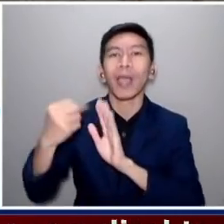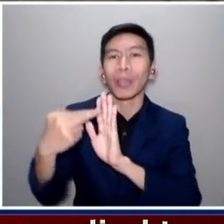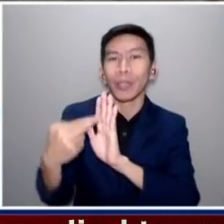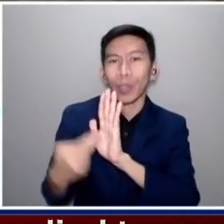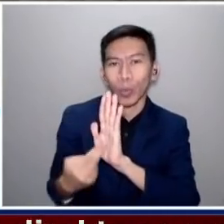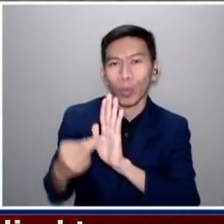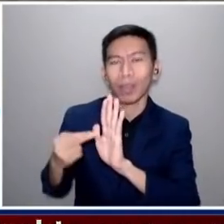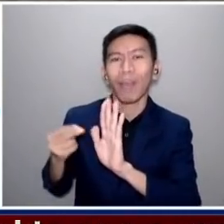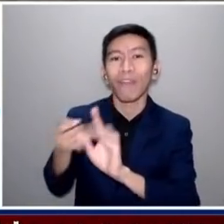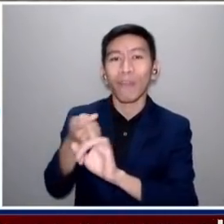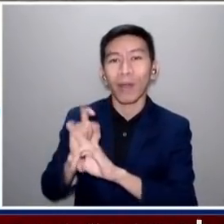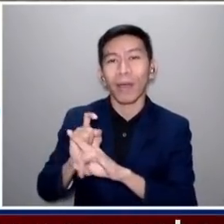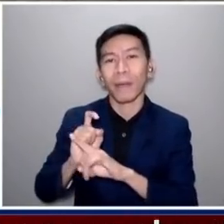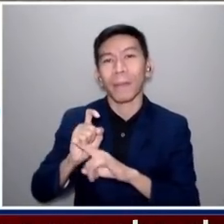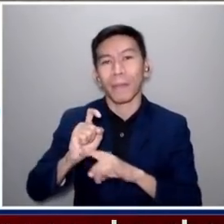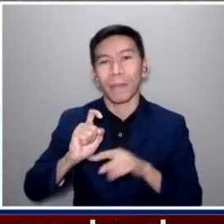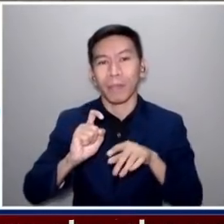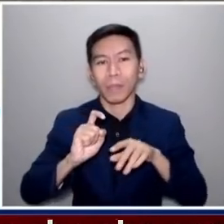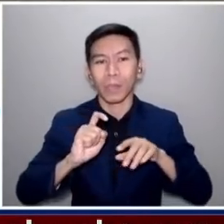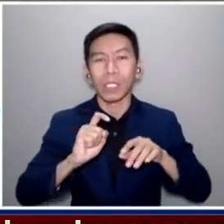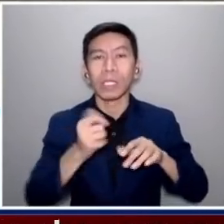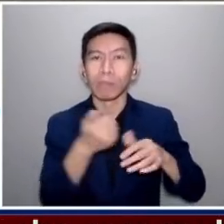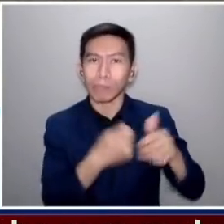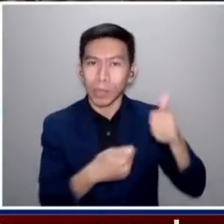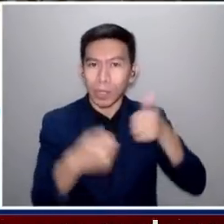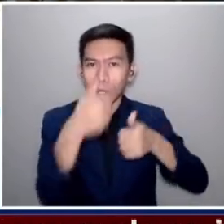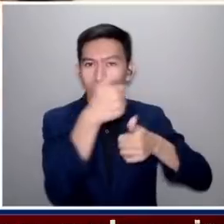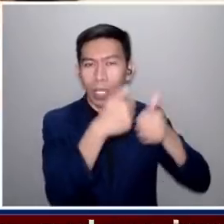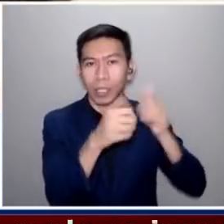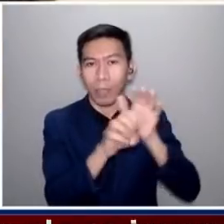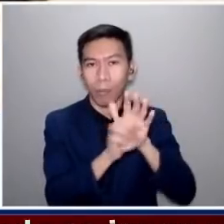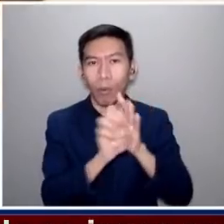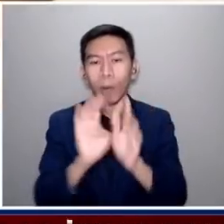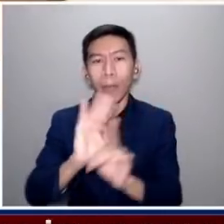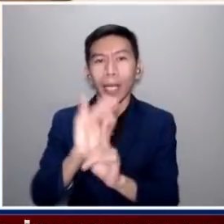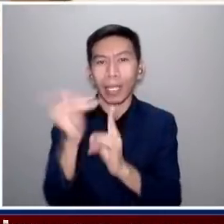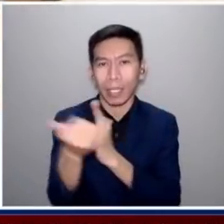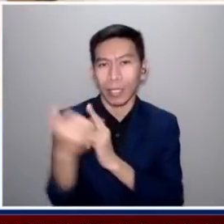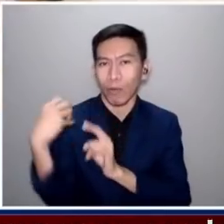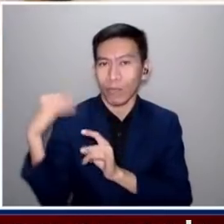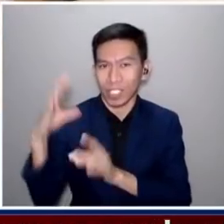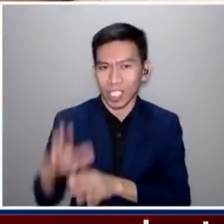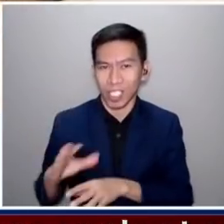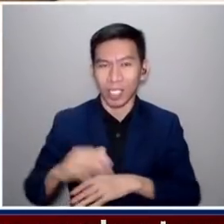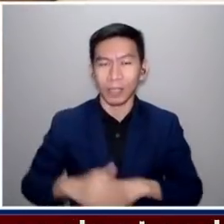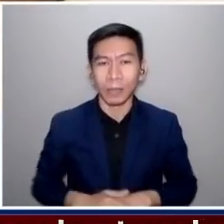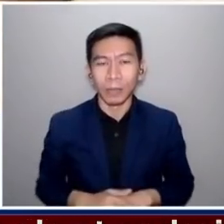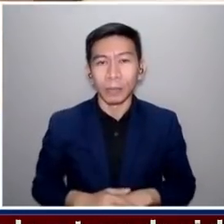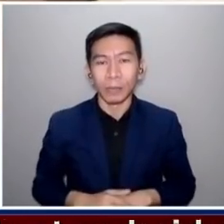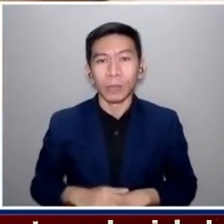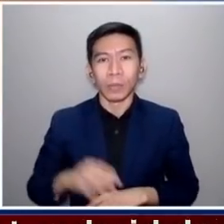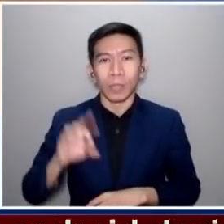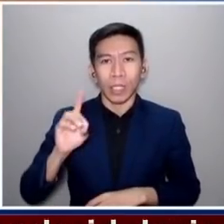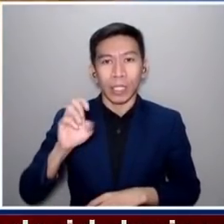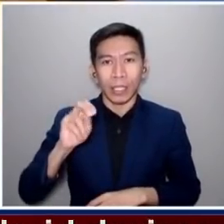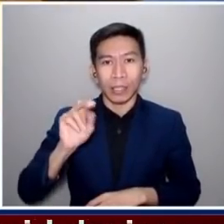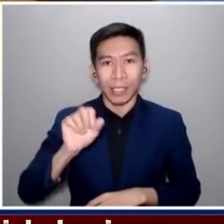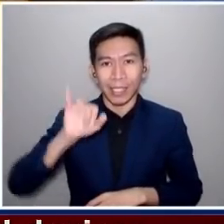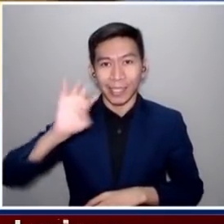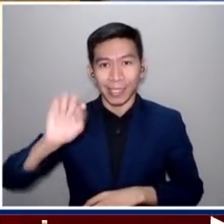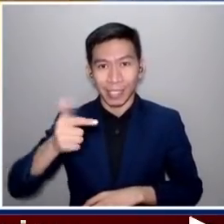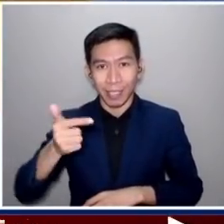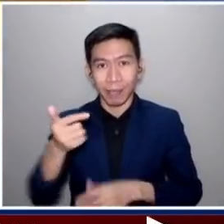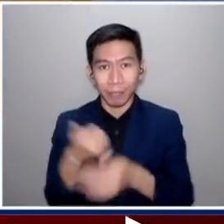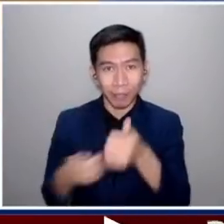lamang ng ating persons of authority, kagaya ng barangay officials. Gitpa ni Densing, marahas man para sa iba ang mga